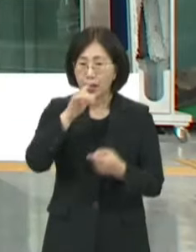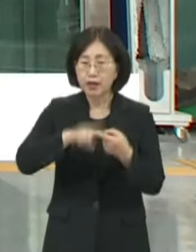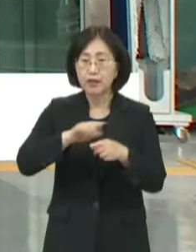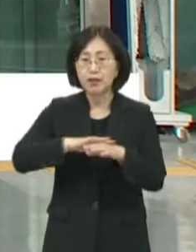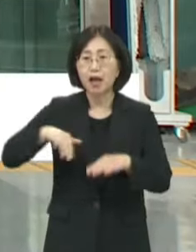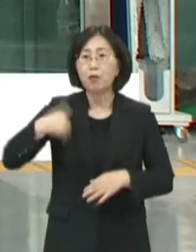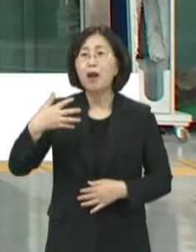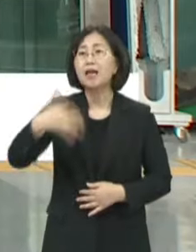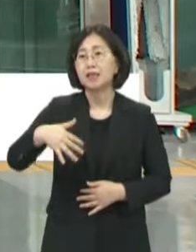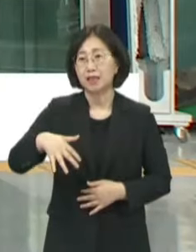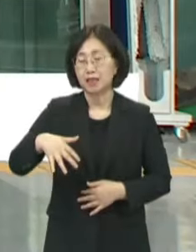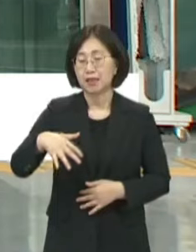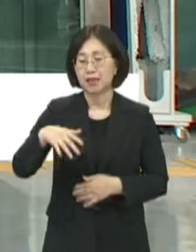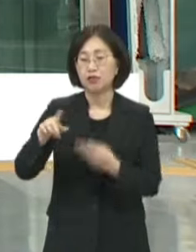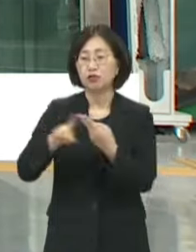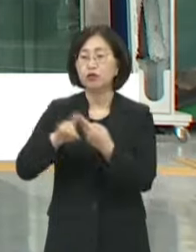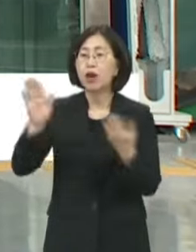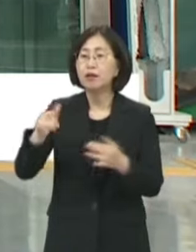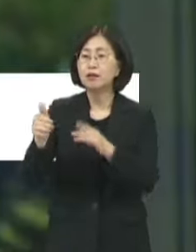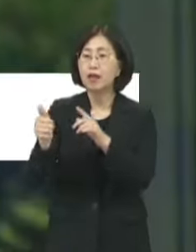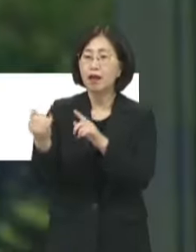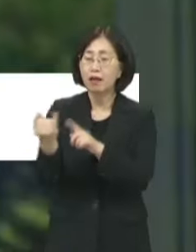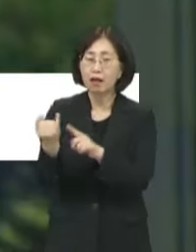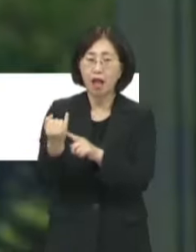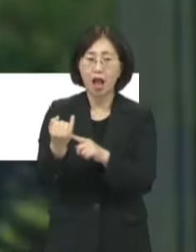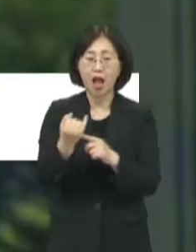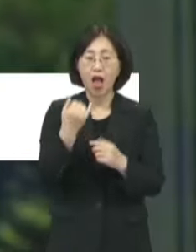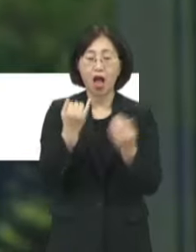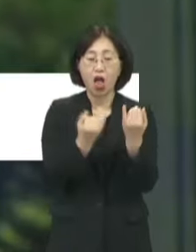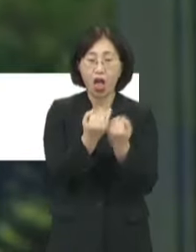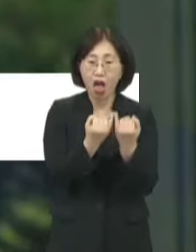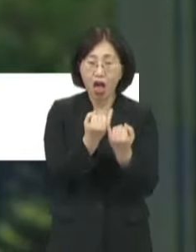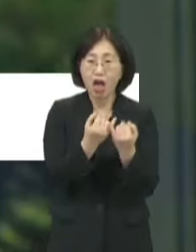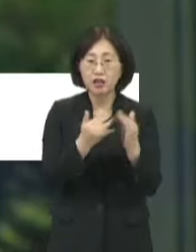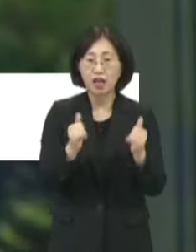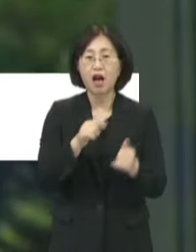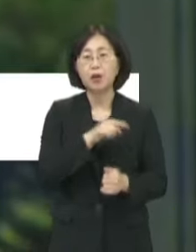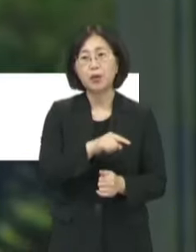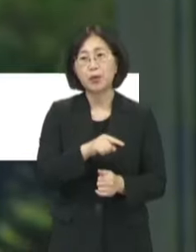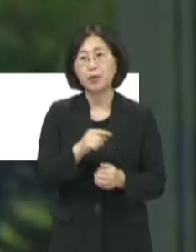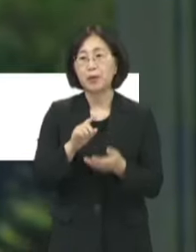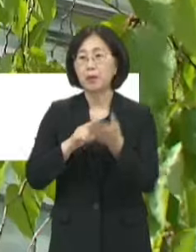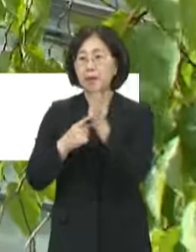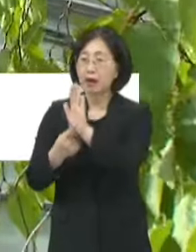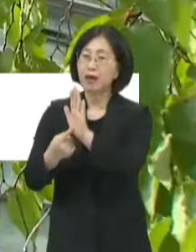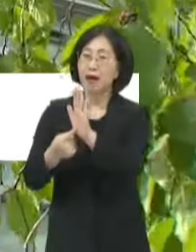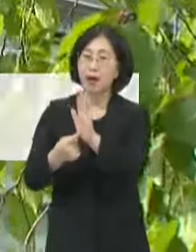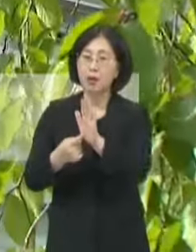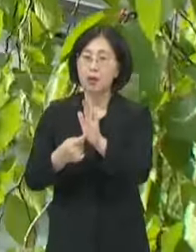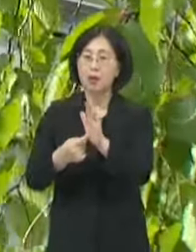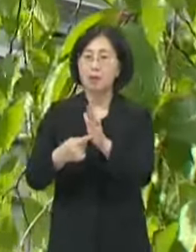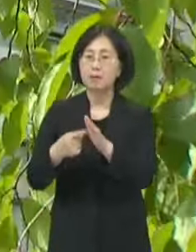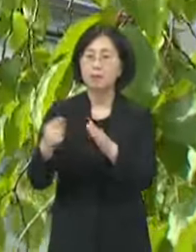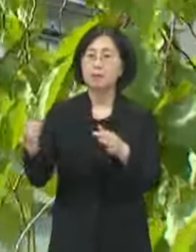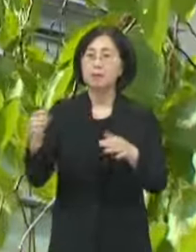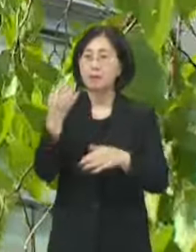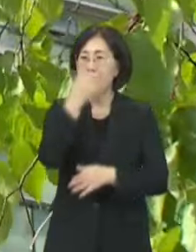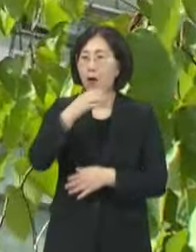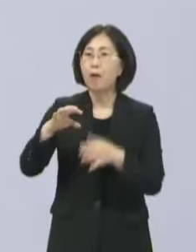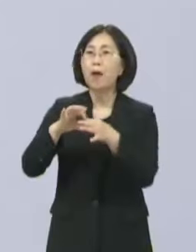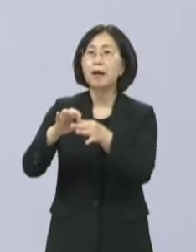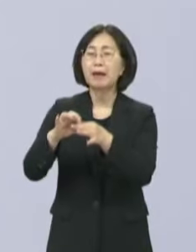중학생에게 자 소수임을 밝히고 부적절한 교재 관계로 발전시킨 것 자체가 아동학대로 볼 수 있다는